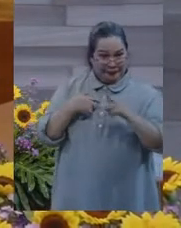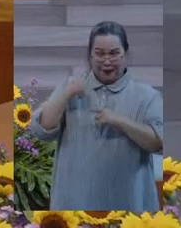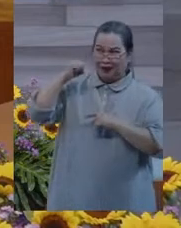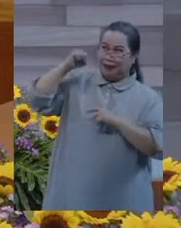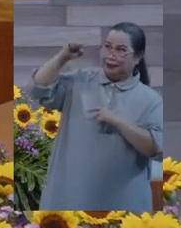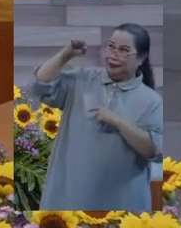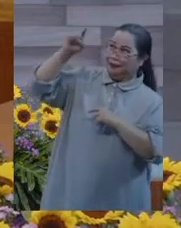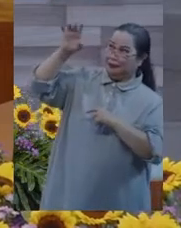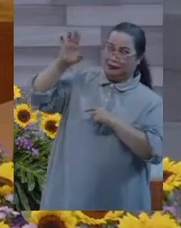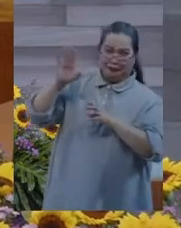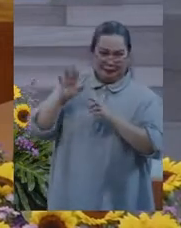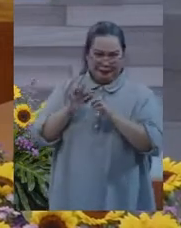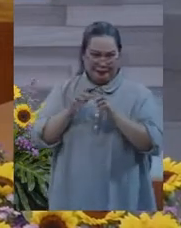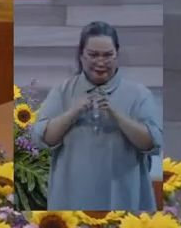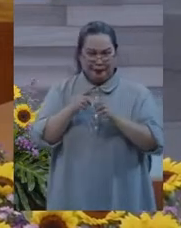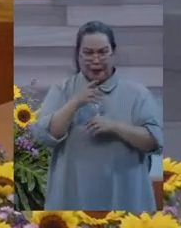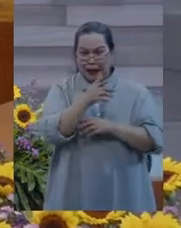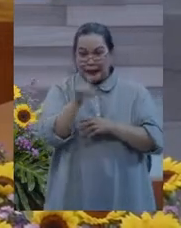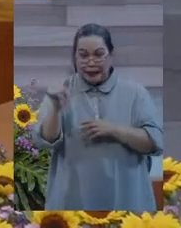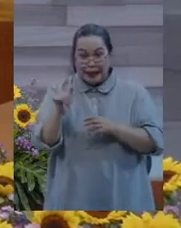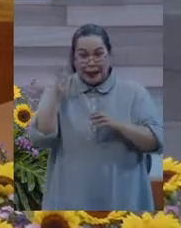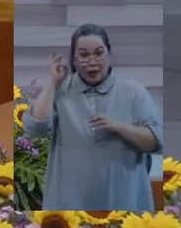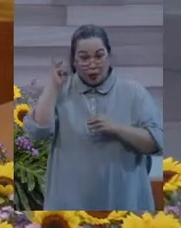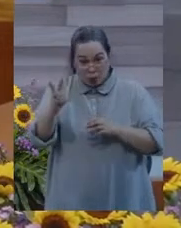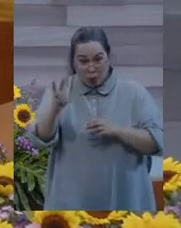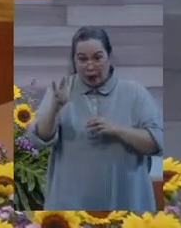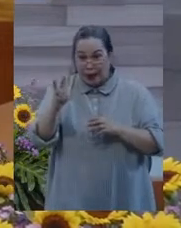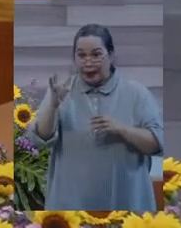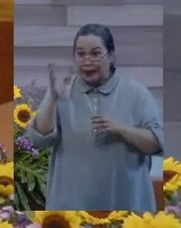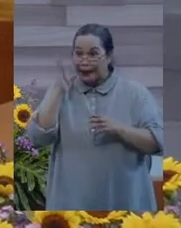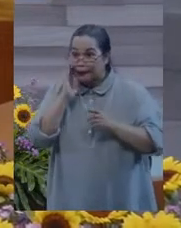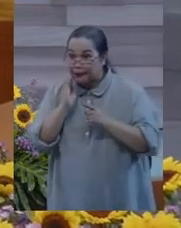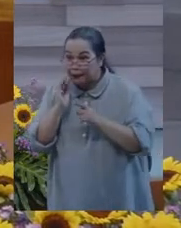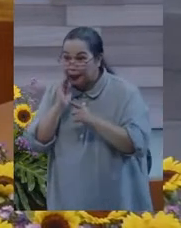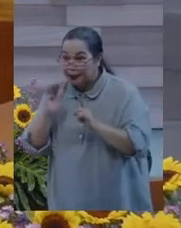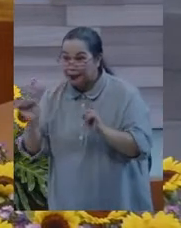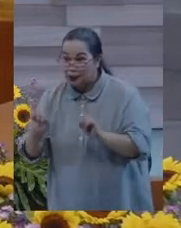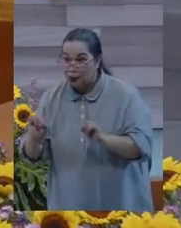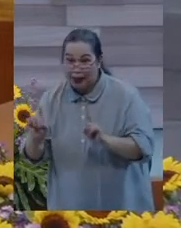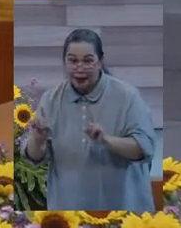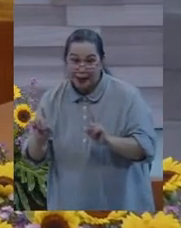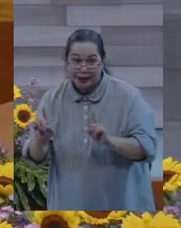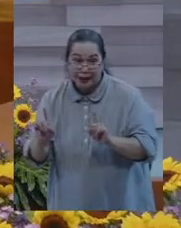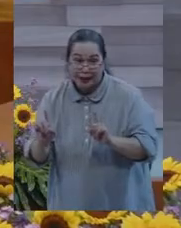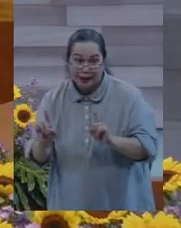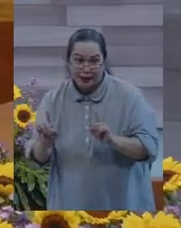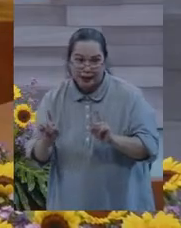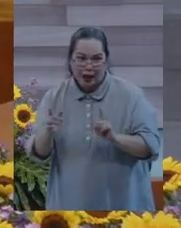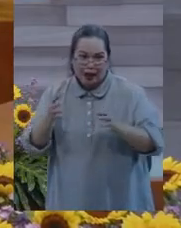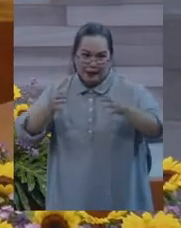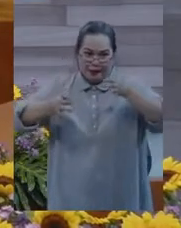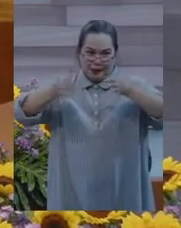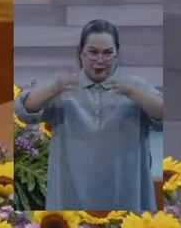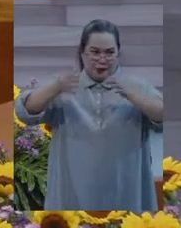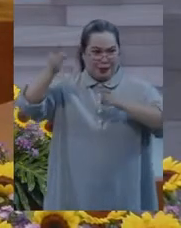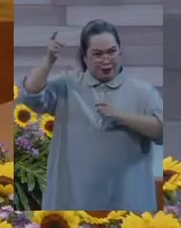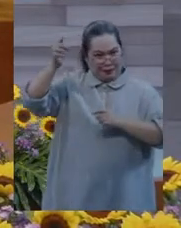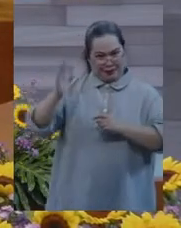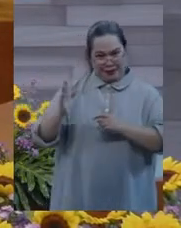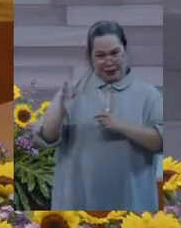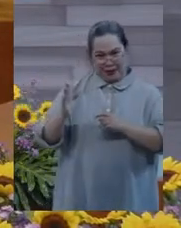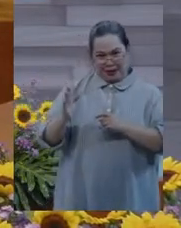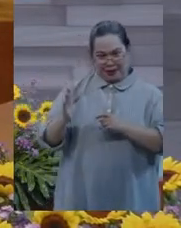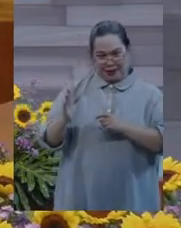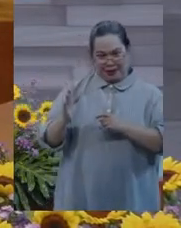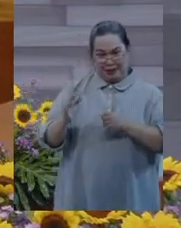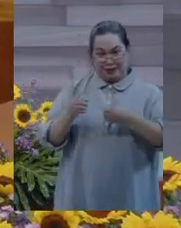paghihimagsik sa kanilang buhay, sila ay daranas ng kahatulan. Nagbigay